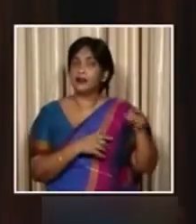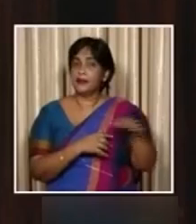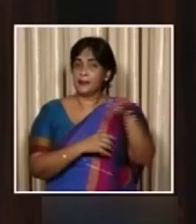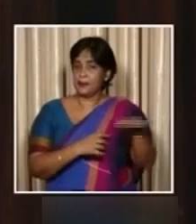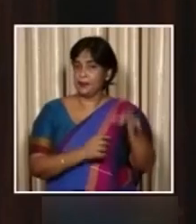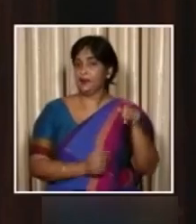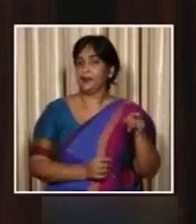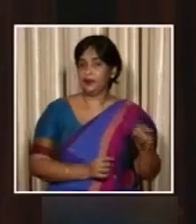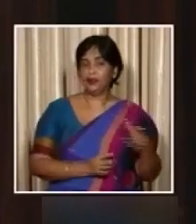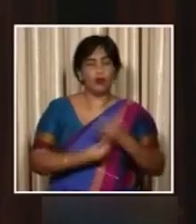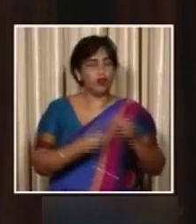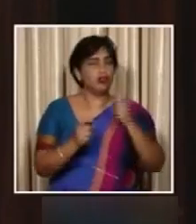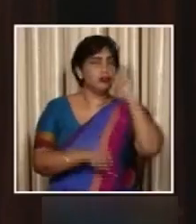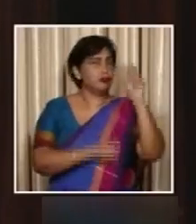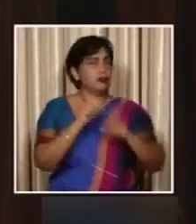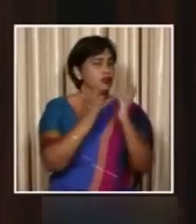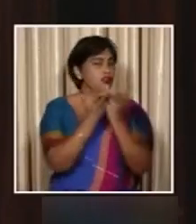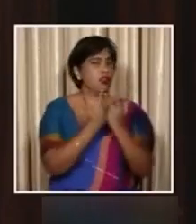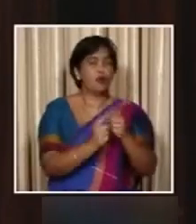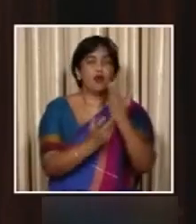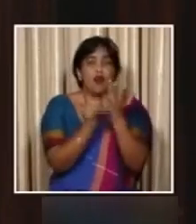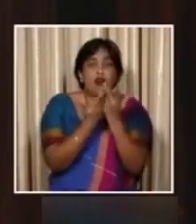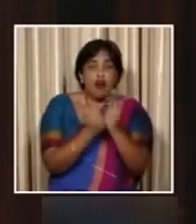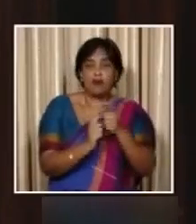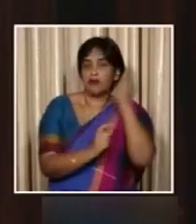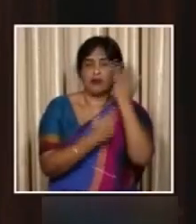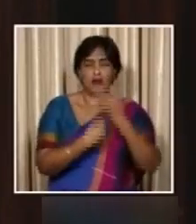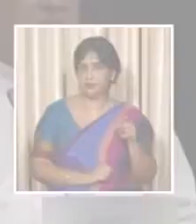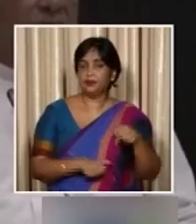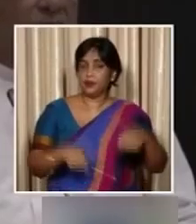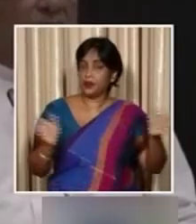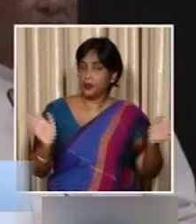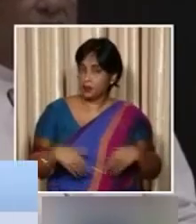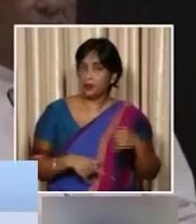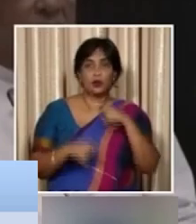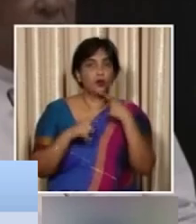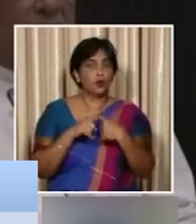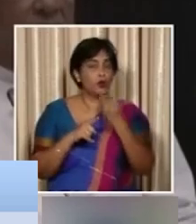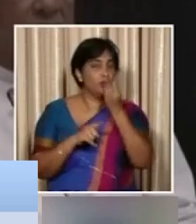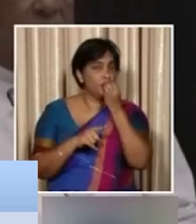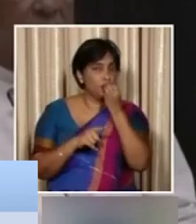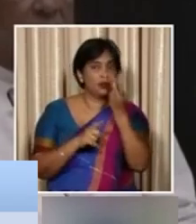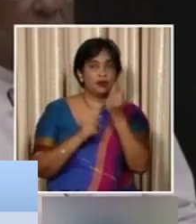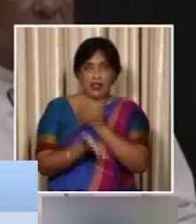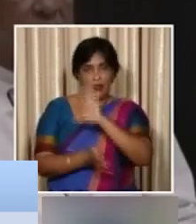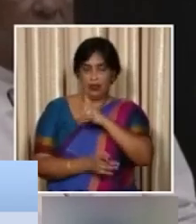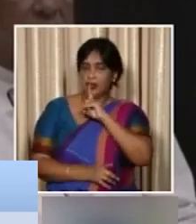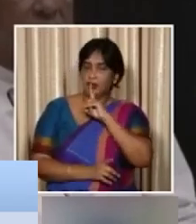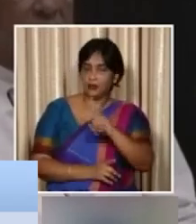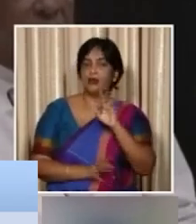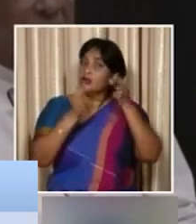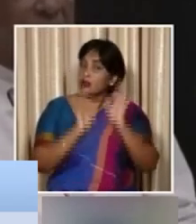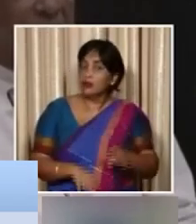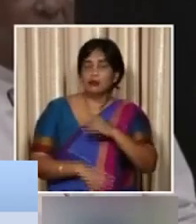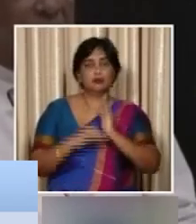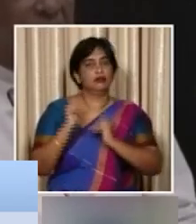ප්‍රදේශයේ අවතන් වෙච්ච මිනිස්සු සංඛ්‍යාව හොයාගන්න බැරි තරම් අවතන් වෙලා තියෙන කතානායකතුමනි. පිසු ආහාර සඳහා මුදල් වෙන් කරා කියලා කිව්වත් විධිමත්ව